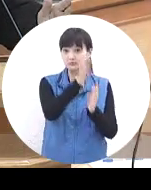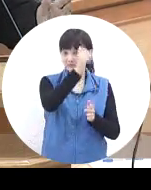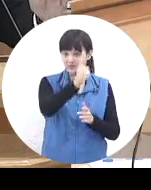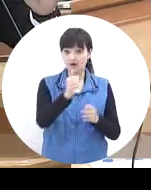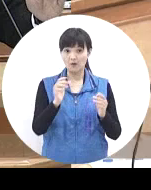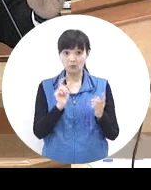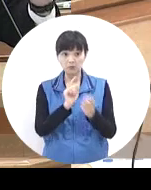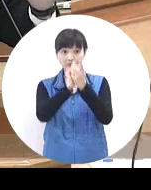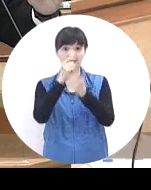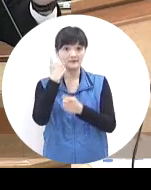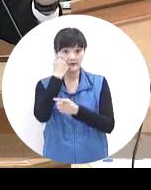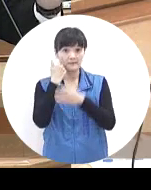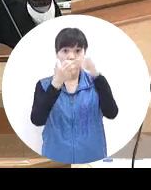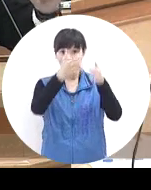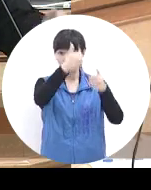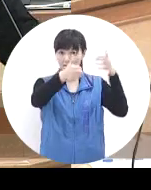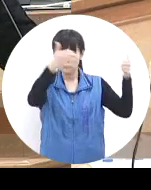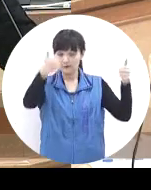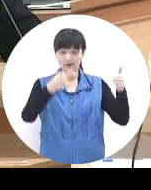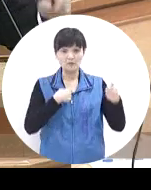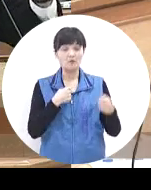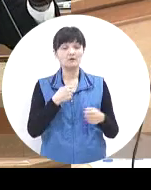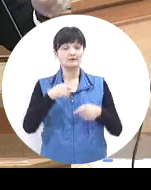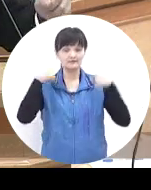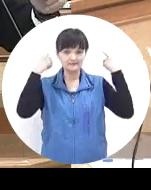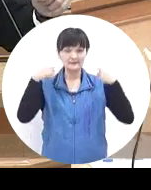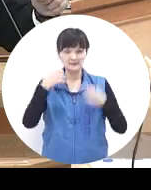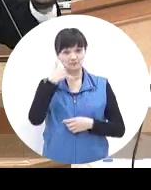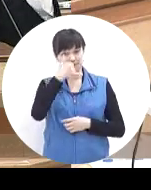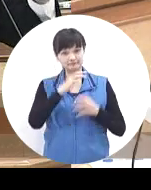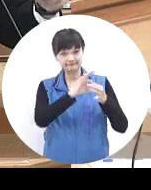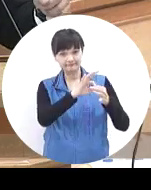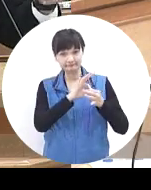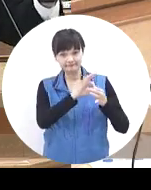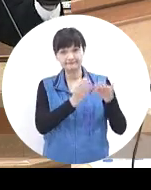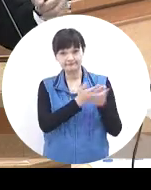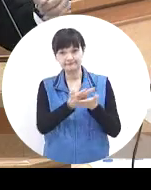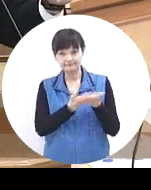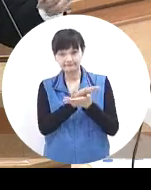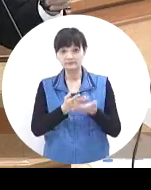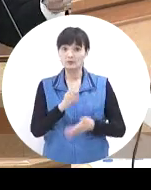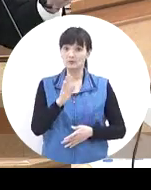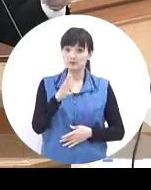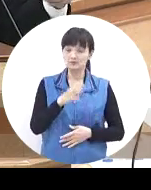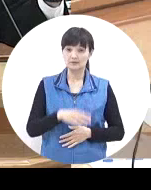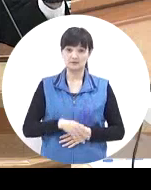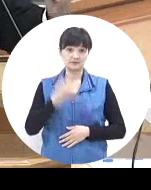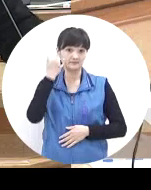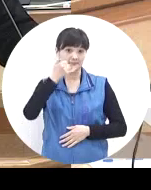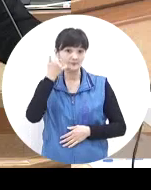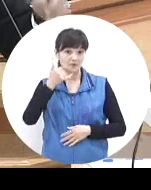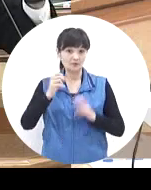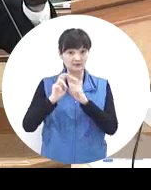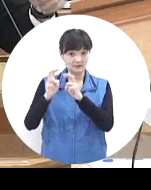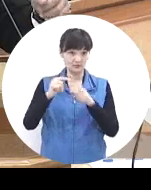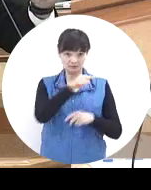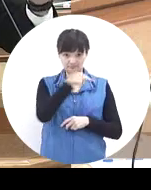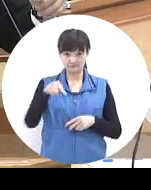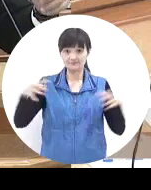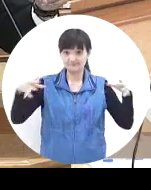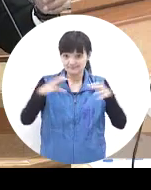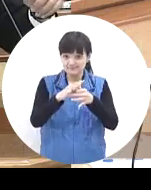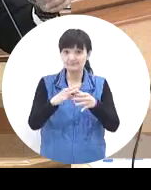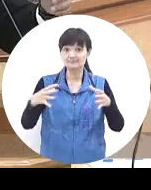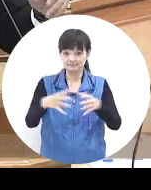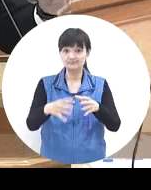长，几乎我常常跟王次长打电话，因为系东线还有包括跟基隆捷运是要并在一块的。 OK， 所以基